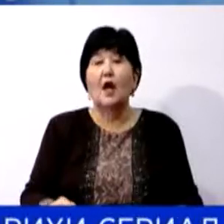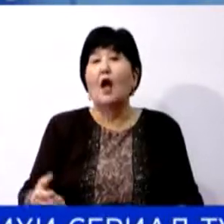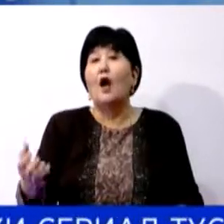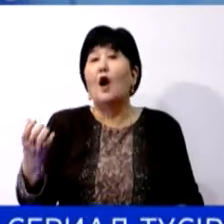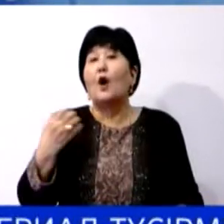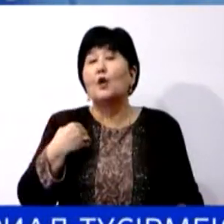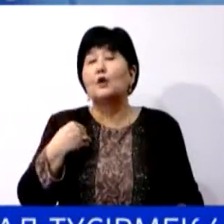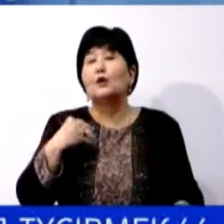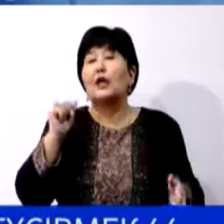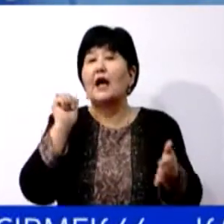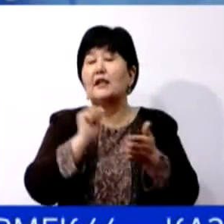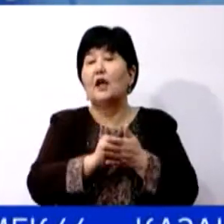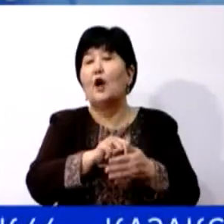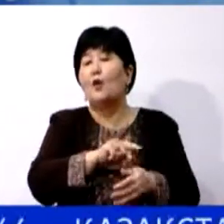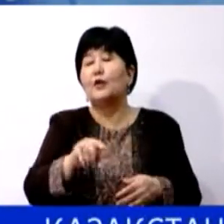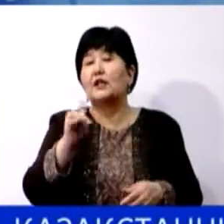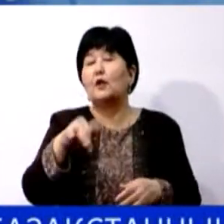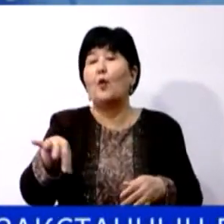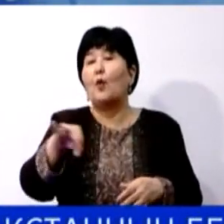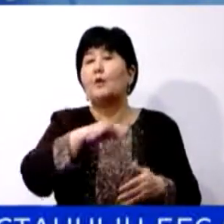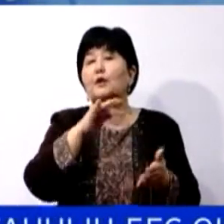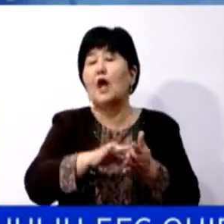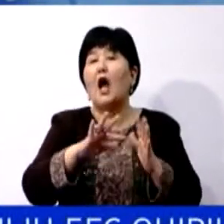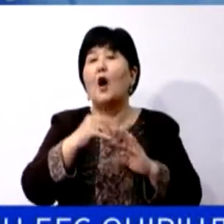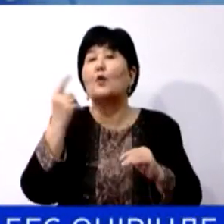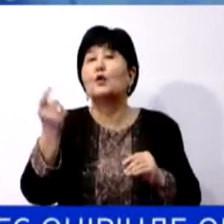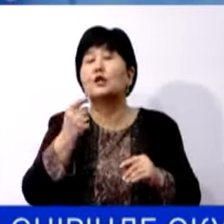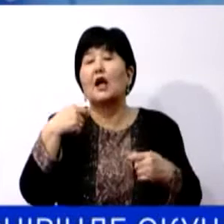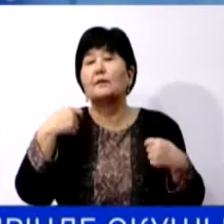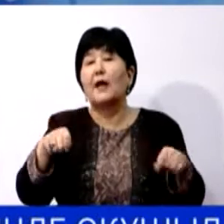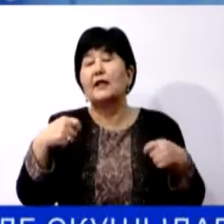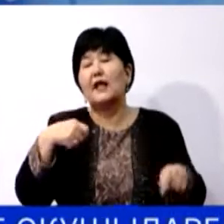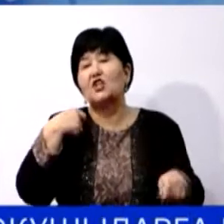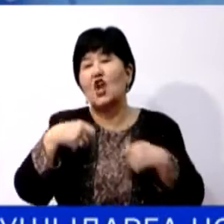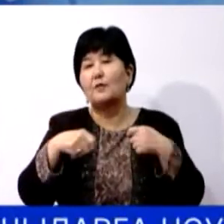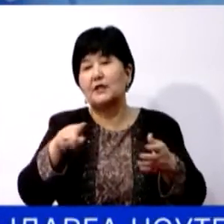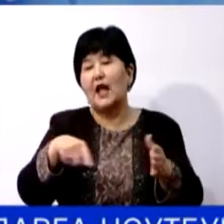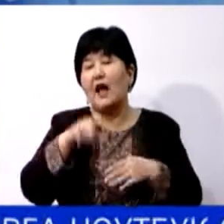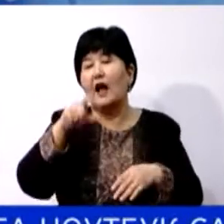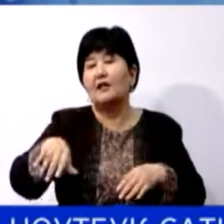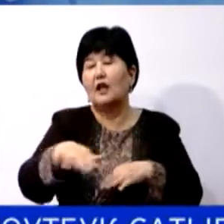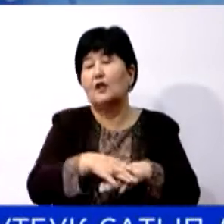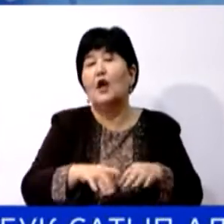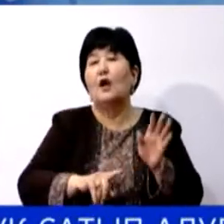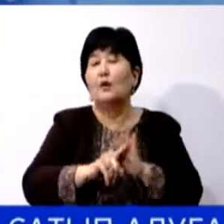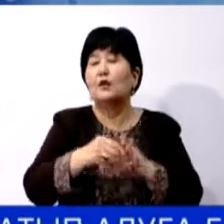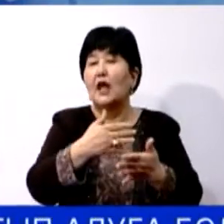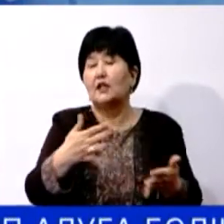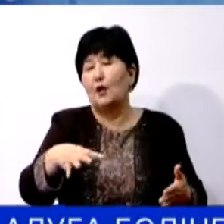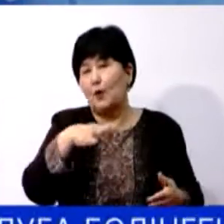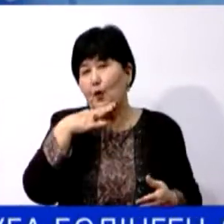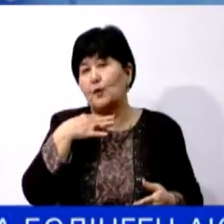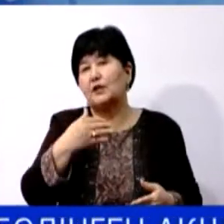Қызылордада жасалған, өткен сенбіде облыс орталығында болған ауыл шаруашылығы өнімдерінің жәрмеңкесінде қала тұрғындарының қолынан шыққан тауарлар